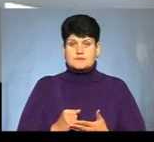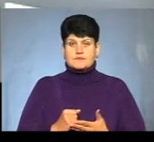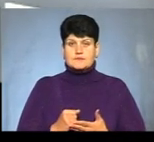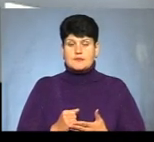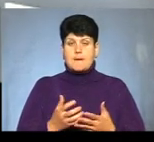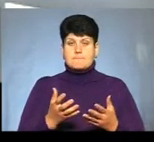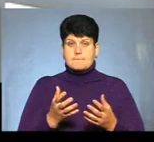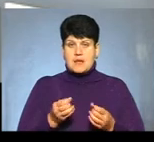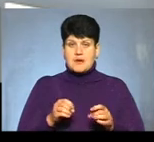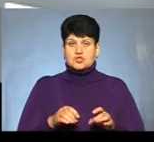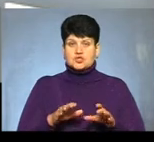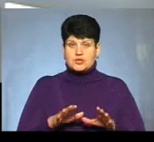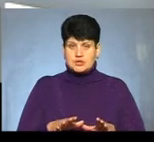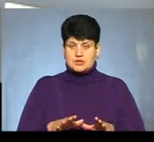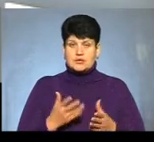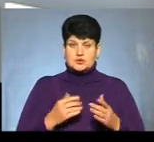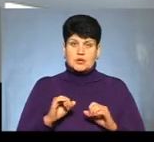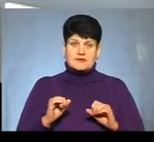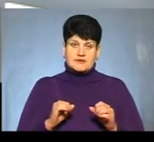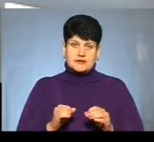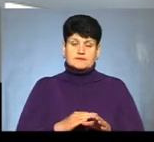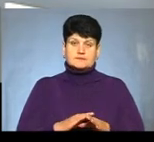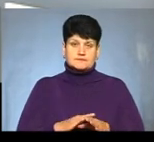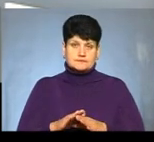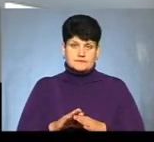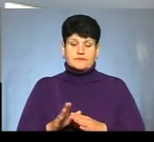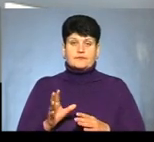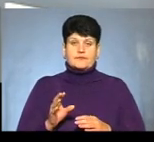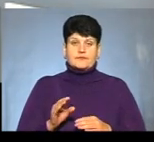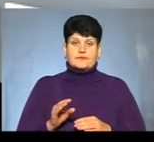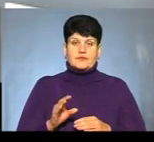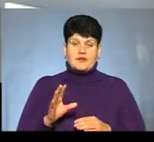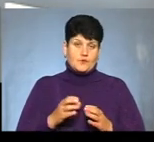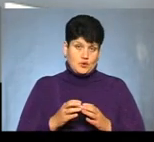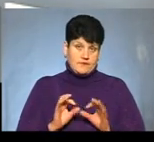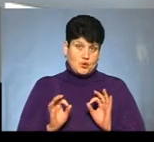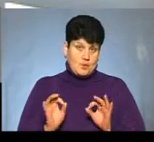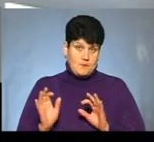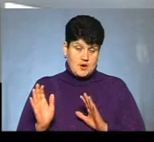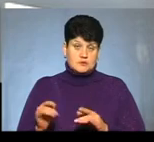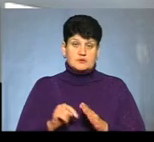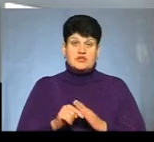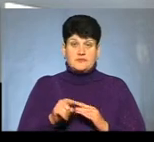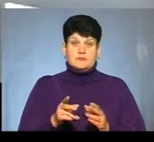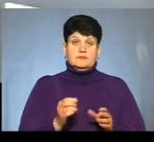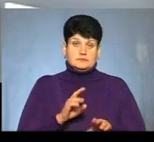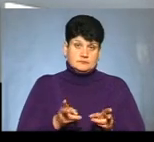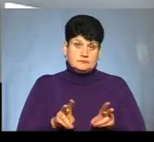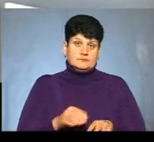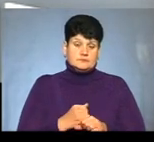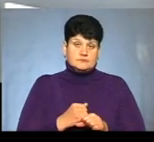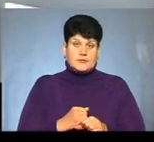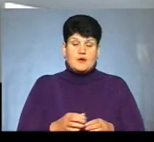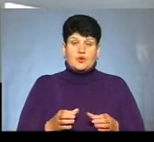на затвердження, приймається рішення. Якщо керівник справляється в колективі, і колективі все нормально, значить він